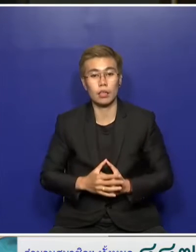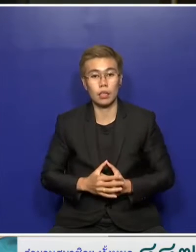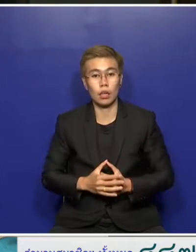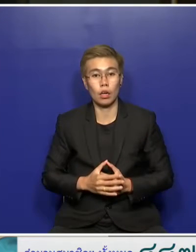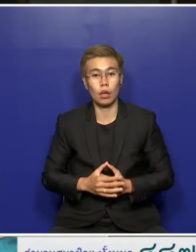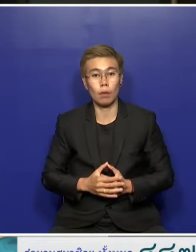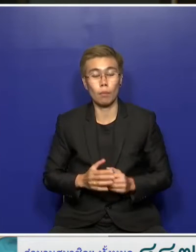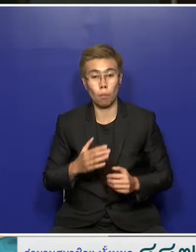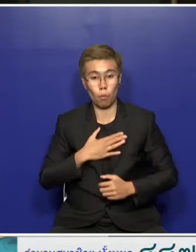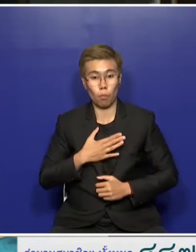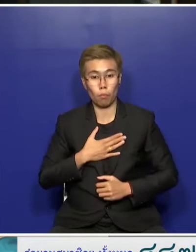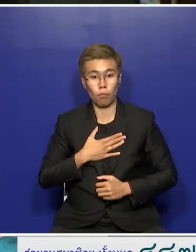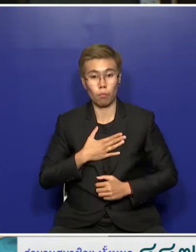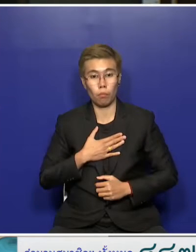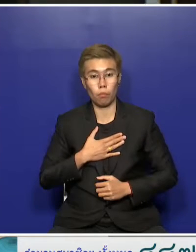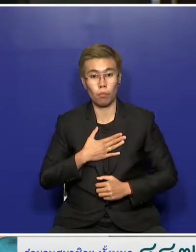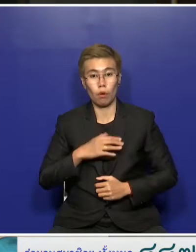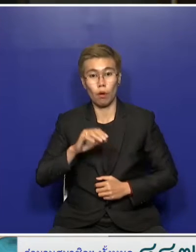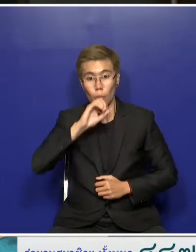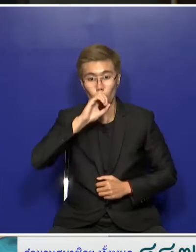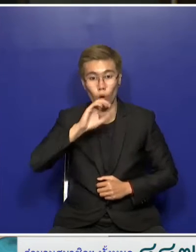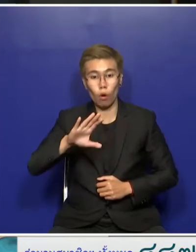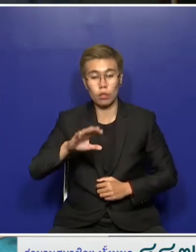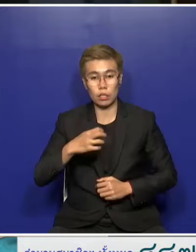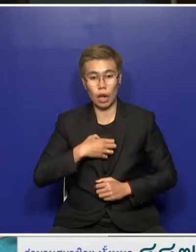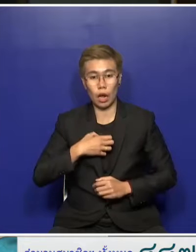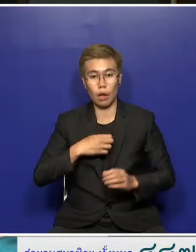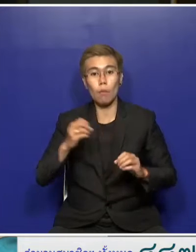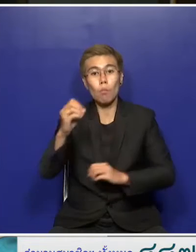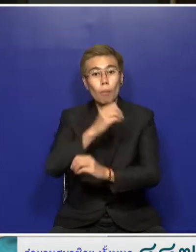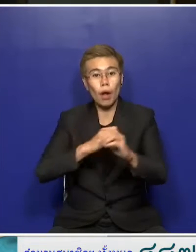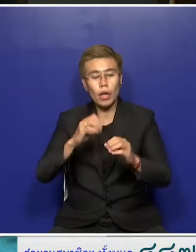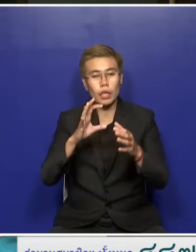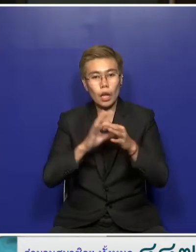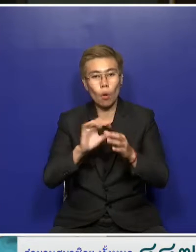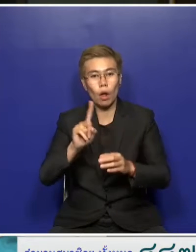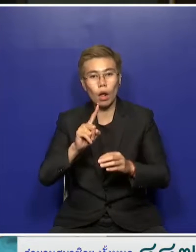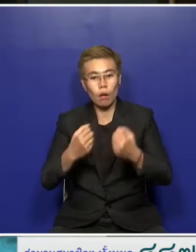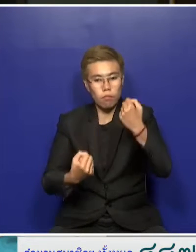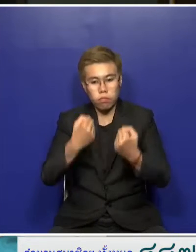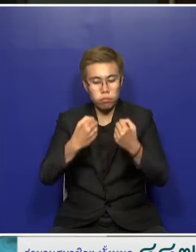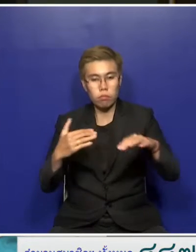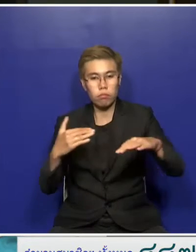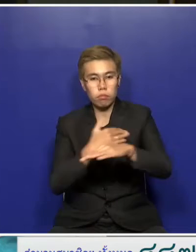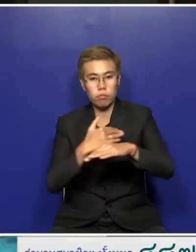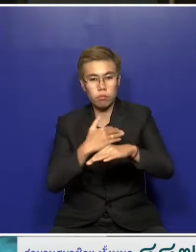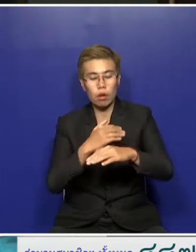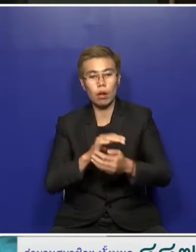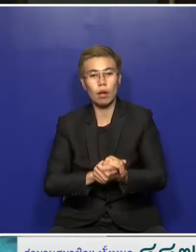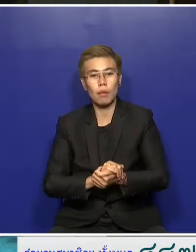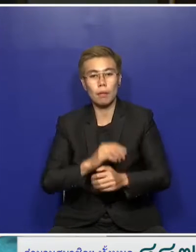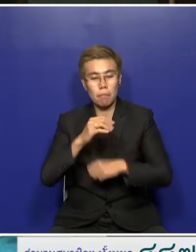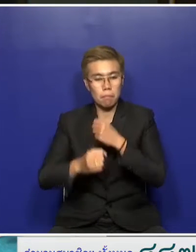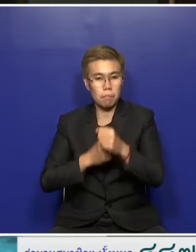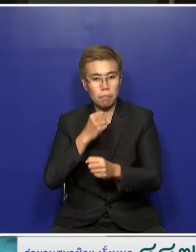จะขอเสนอว่าให้มีมารการด้านคามปลดภัใน forwardsารเดินทาง ในช่วเทศการปีใหม่ timeline ,ให้มี